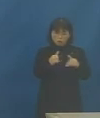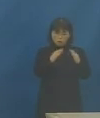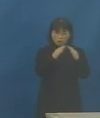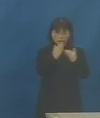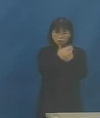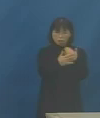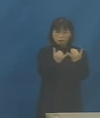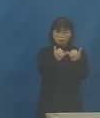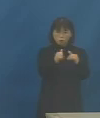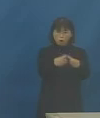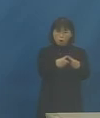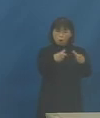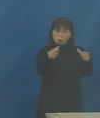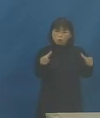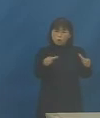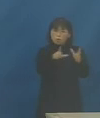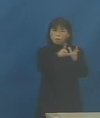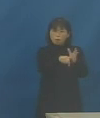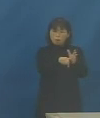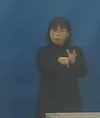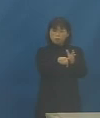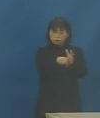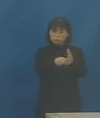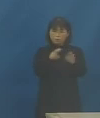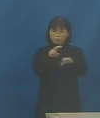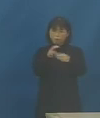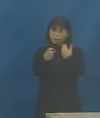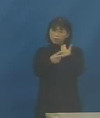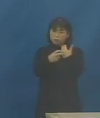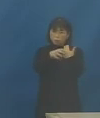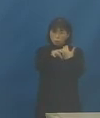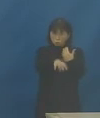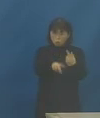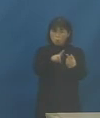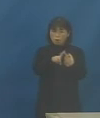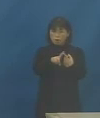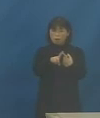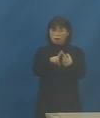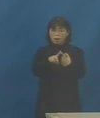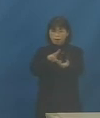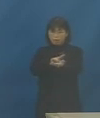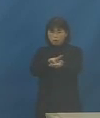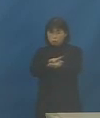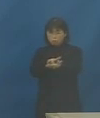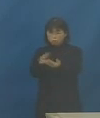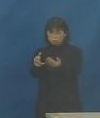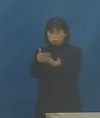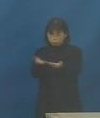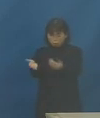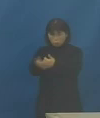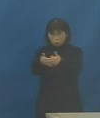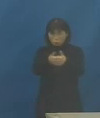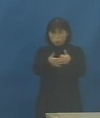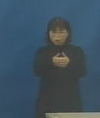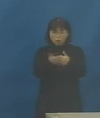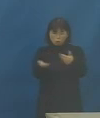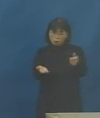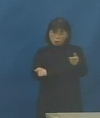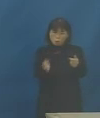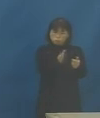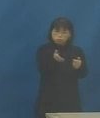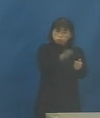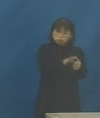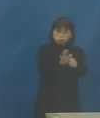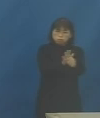ところ真涼松屋や曲のを助けもいただきながら補っていこうとでこれを今